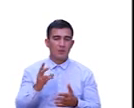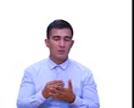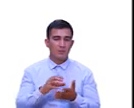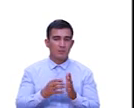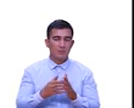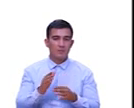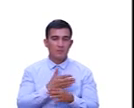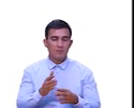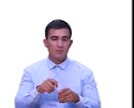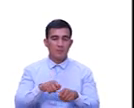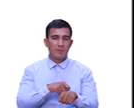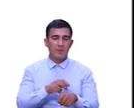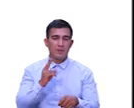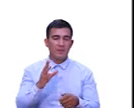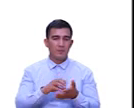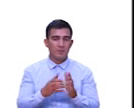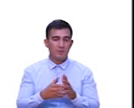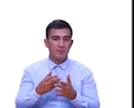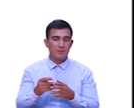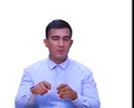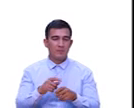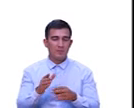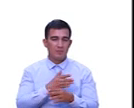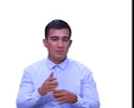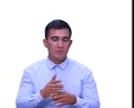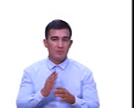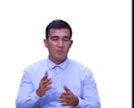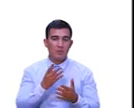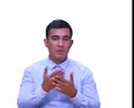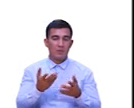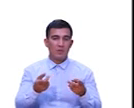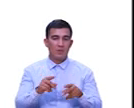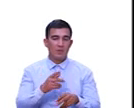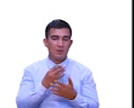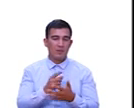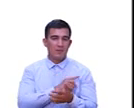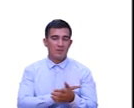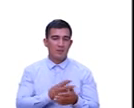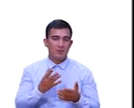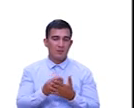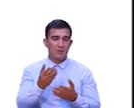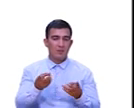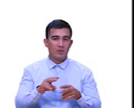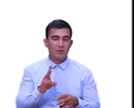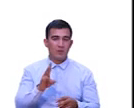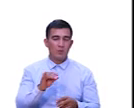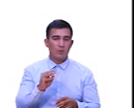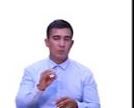ketadi, metr kvadratlar qisqarib ketadi, natijada newton qoladi. Demak, kuchning birligi qaysi birlikda